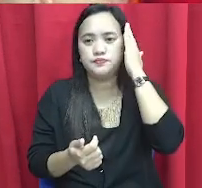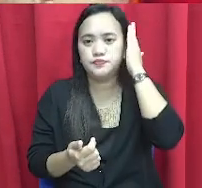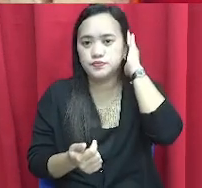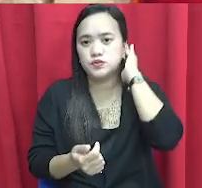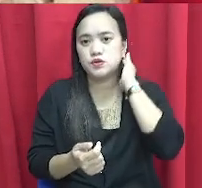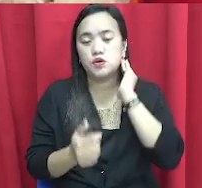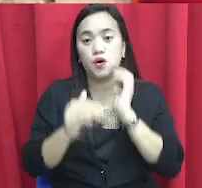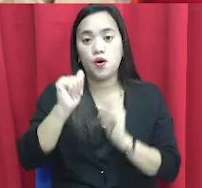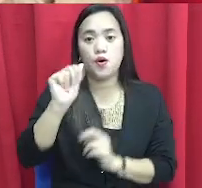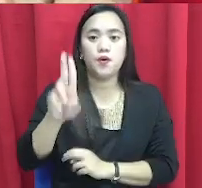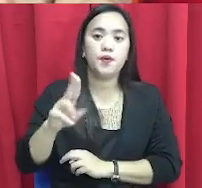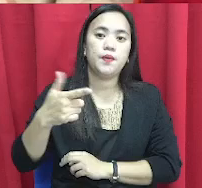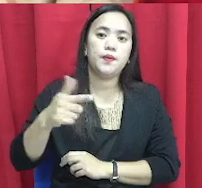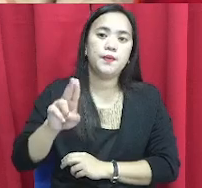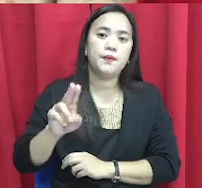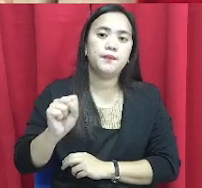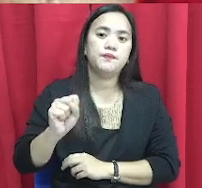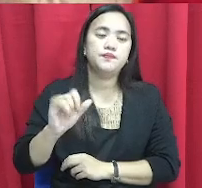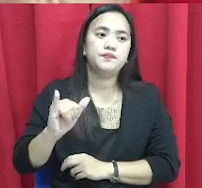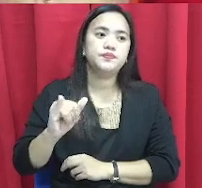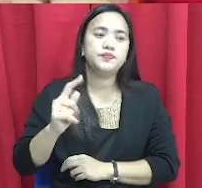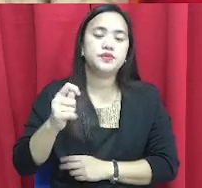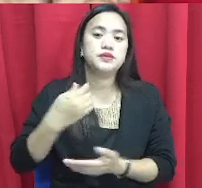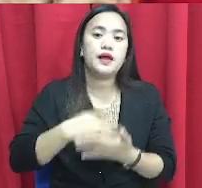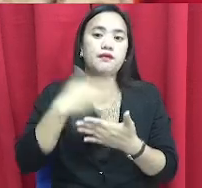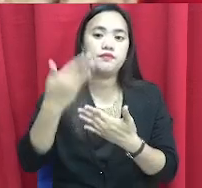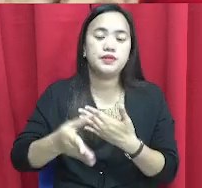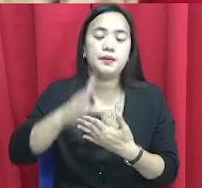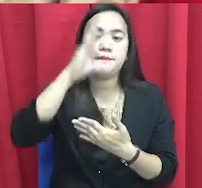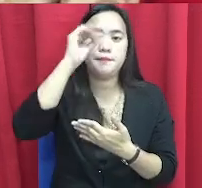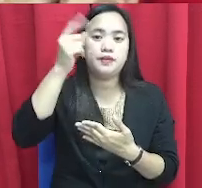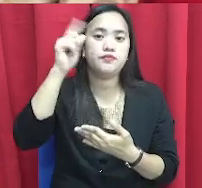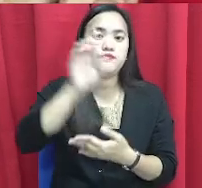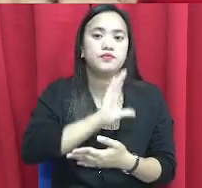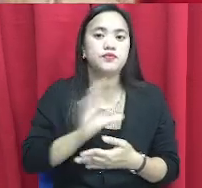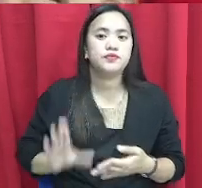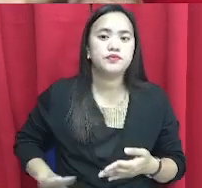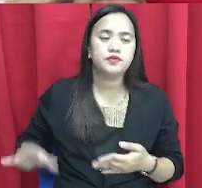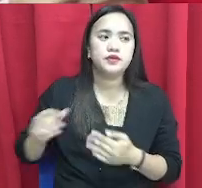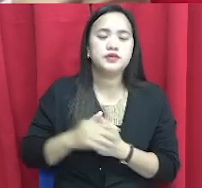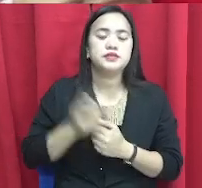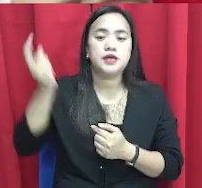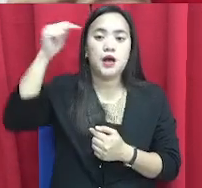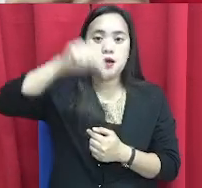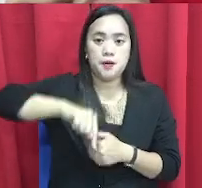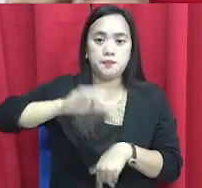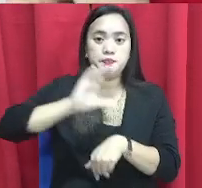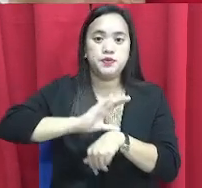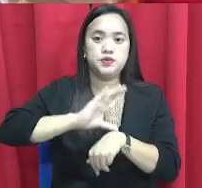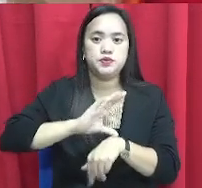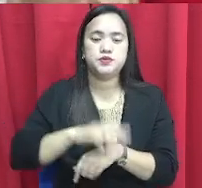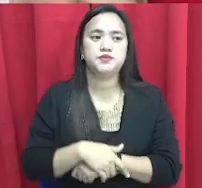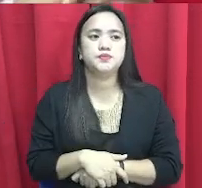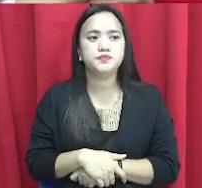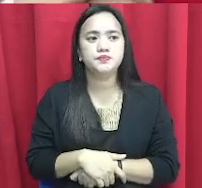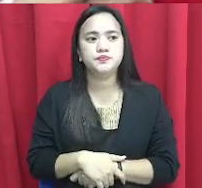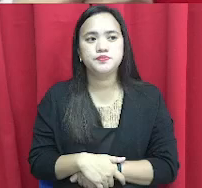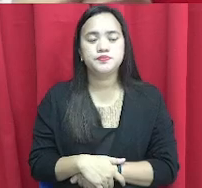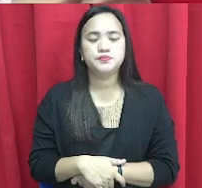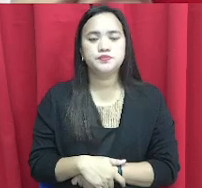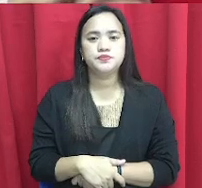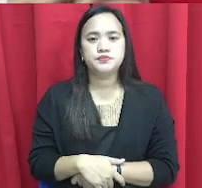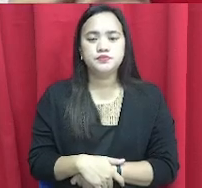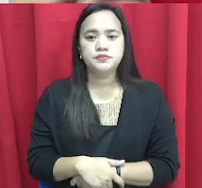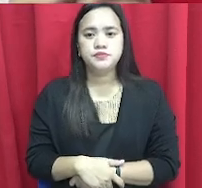augost na after po yun ng men for Christ ako po nakarating po dito sa church at ala ko mas nauna sa akin si sir